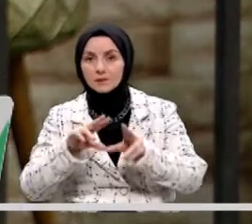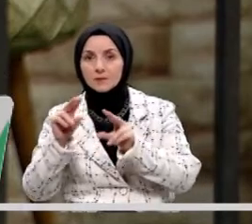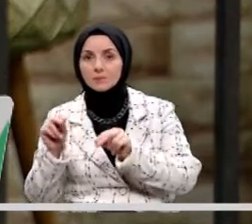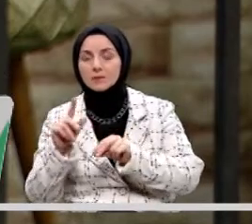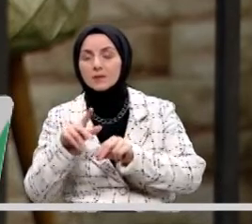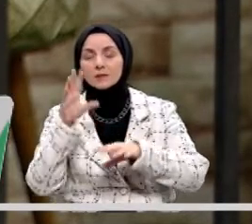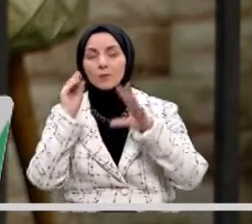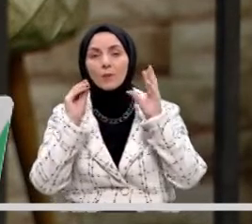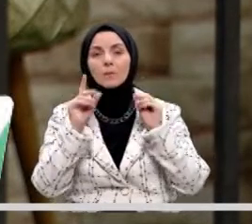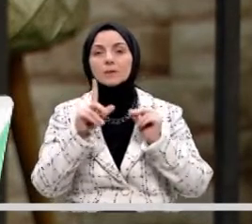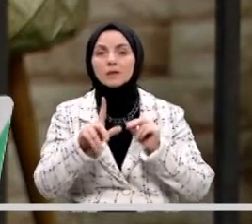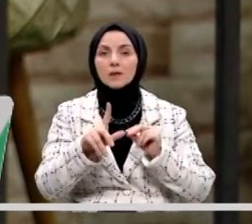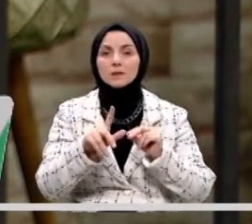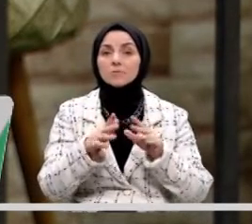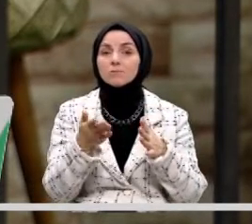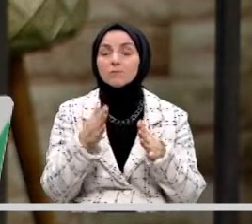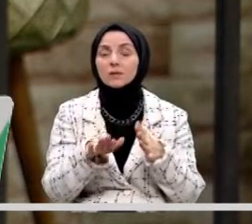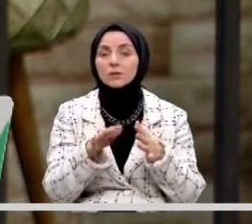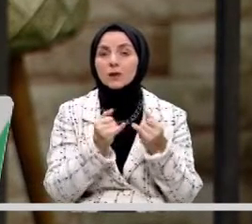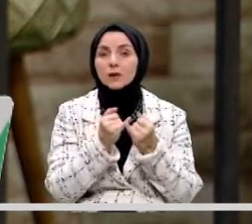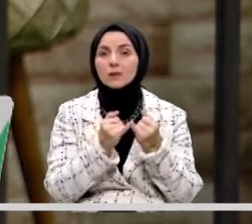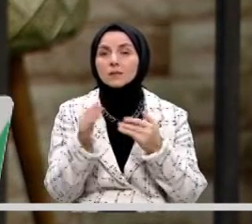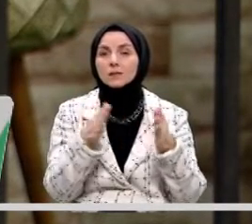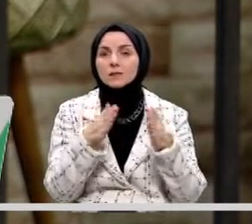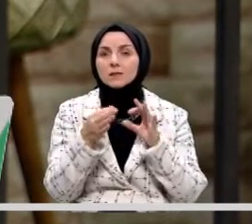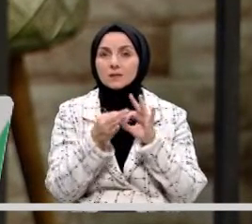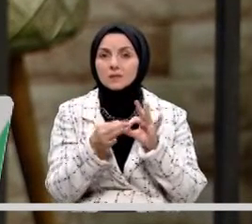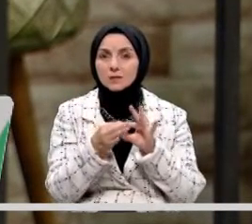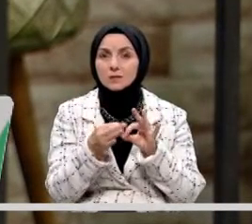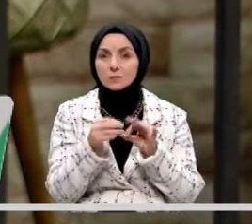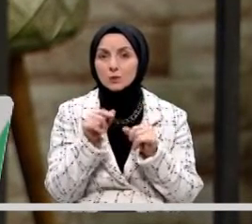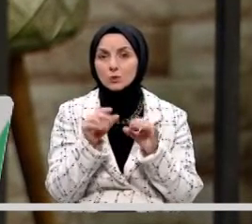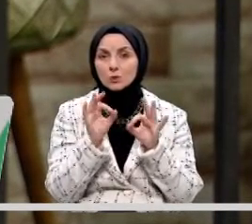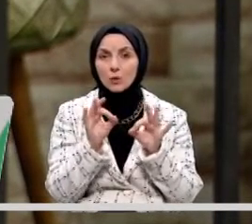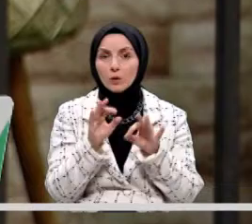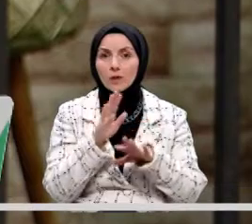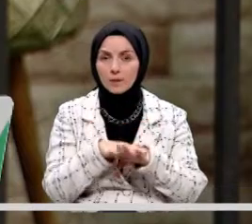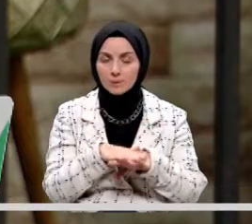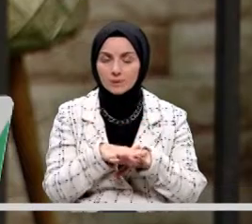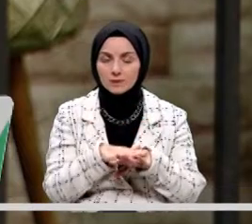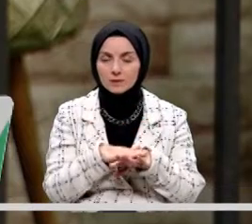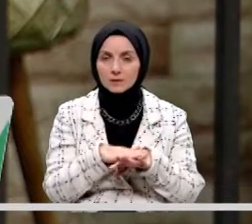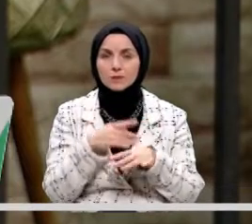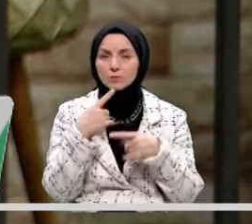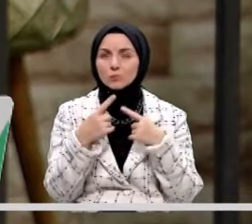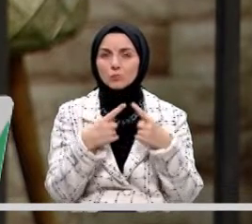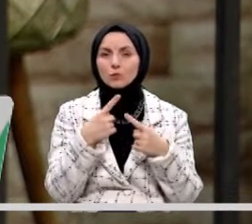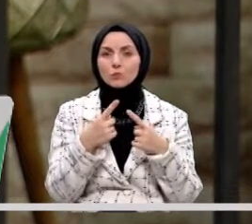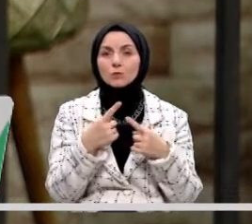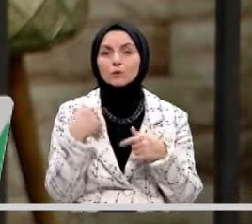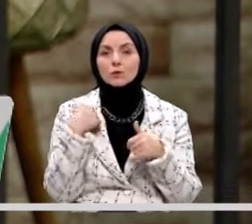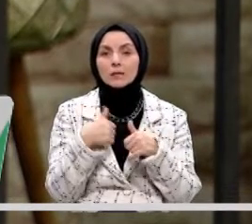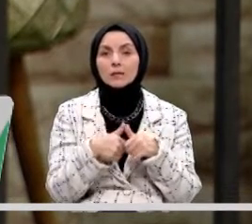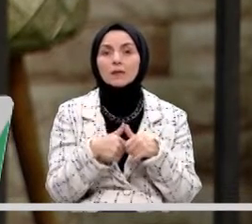yumuşatması gerekiyor Bir de kardeşler arasındaki ilişkilerde Biz hep şöyle yaparız büyü ederiz yani konuşmuştuk sanırım sizinle